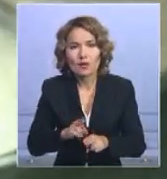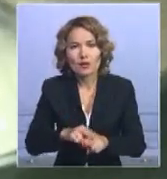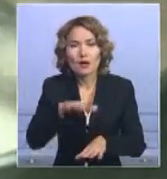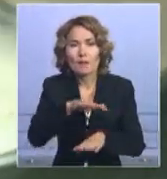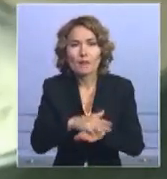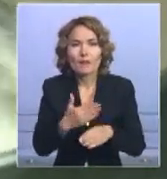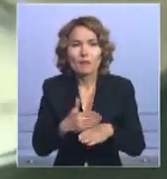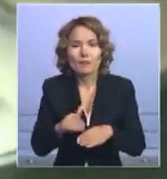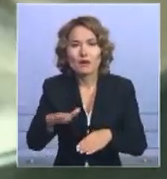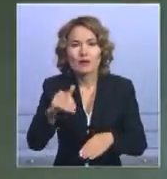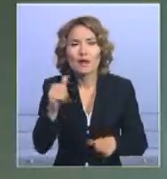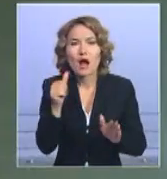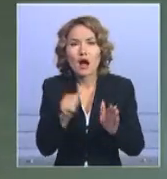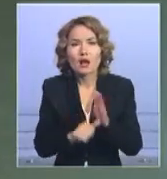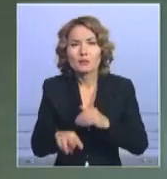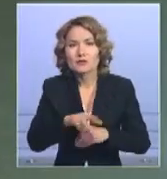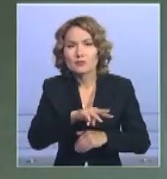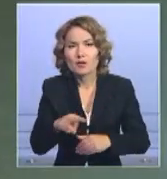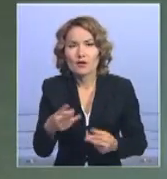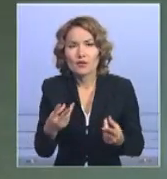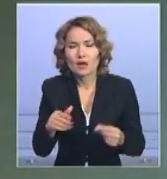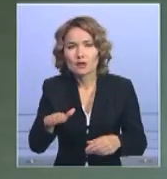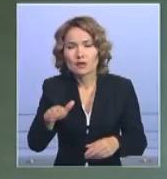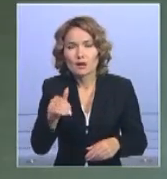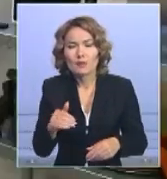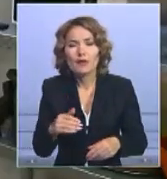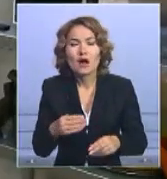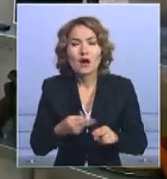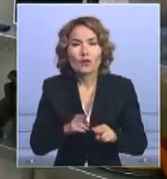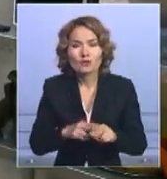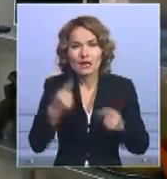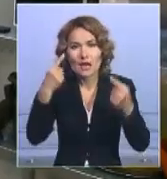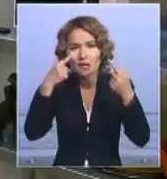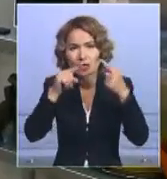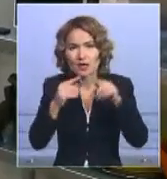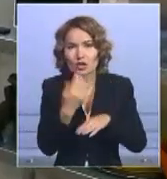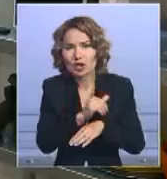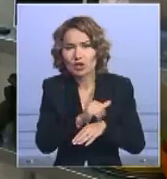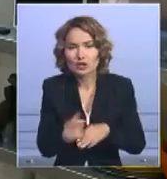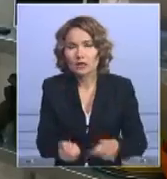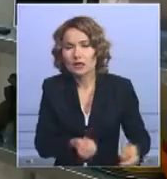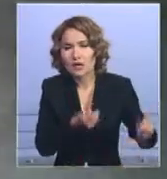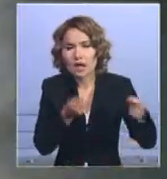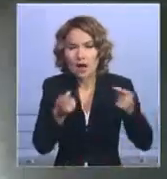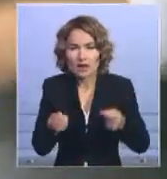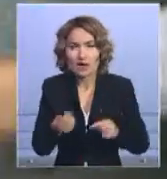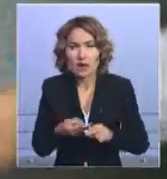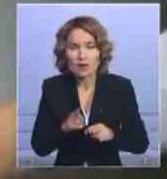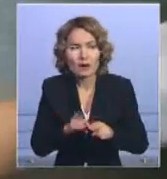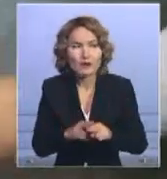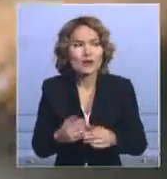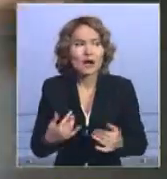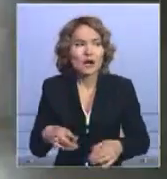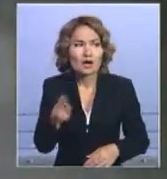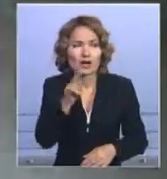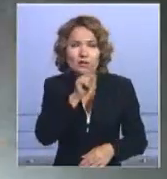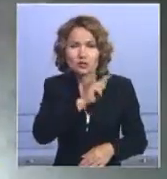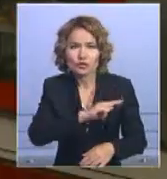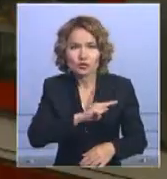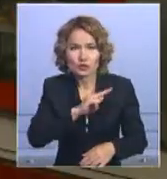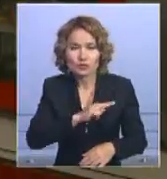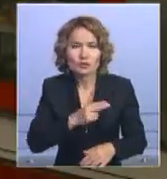алды. Заманауи ақпараттық технологияларды жетік меңгерген кәсіпкердің құрылушылары да қазір электронды түрде тапсырыс